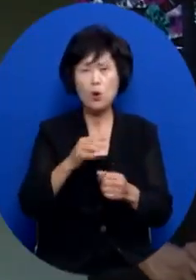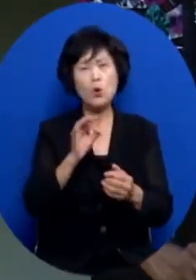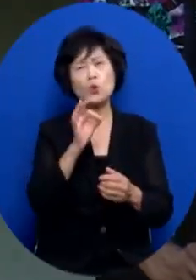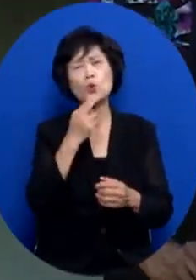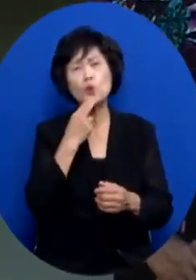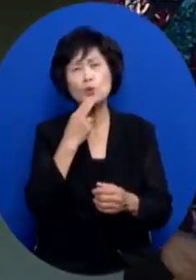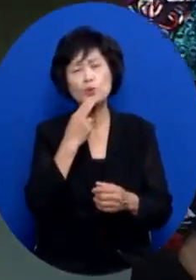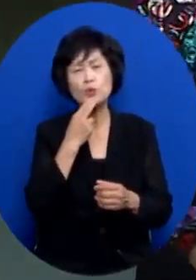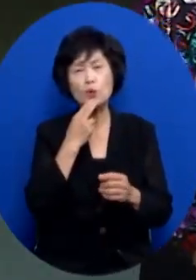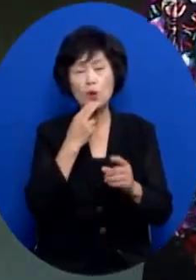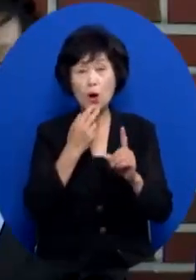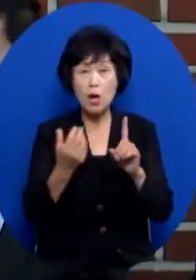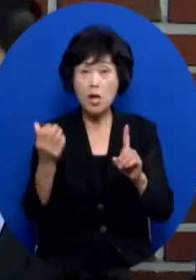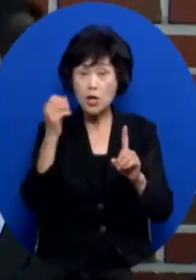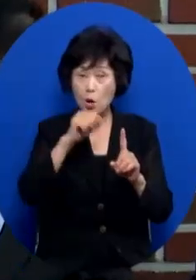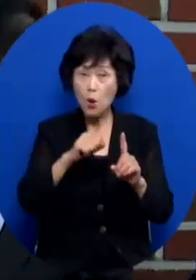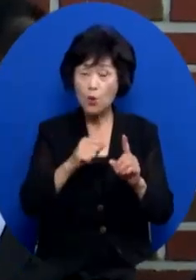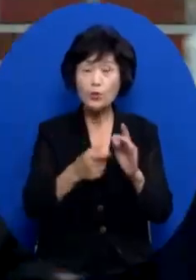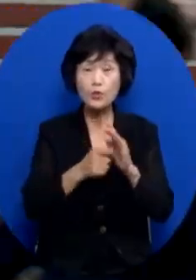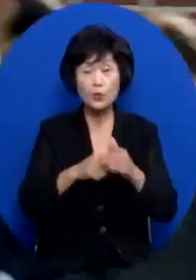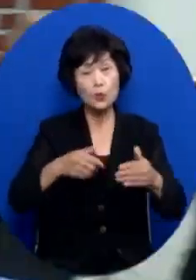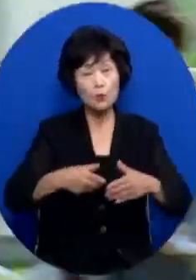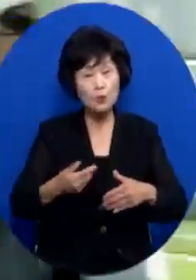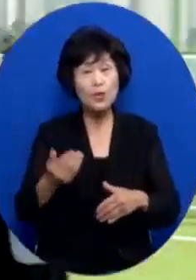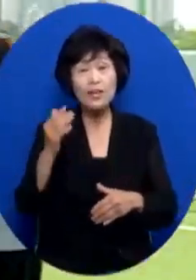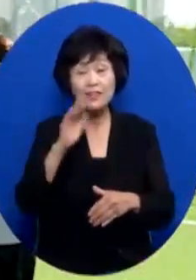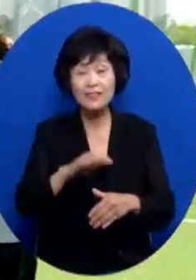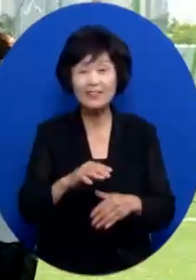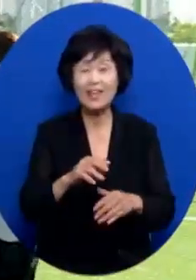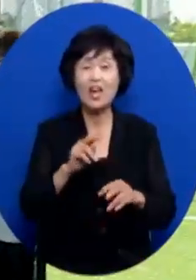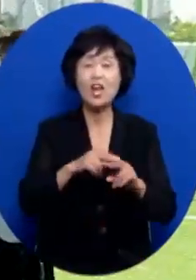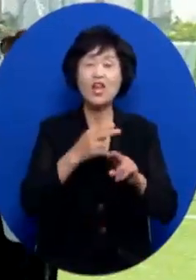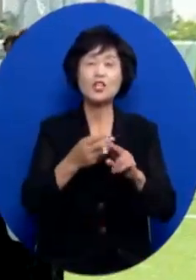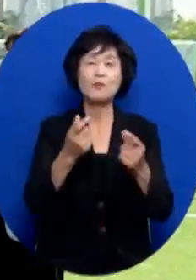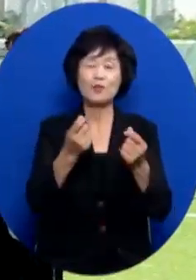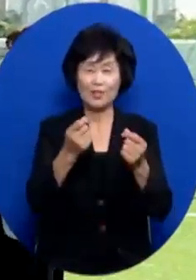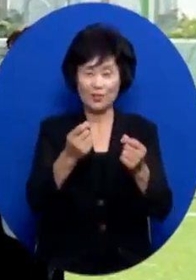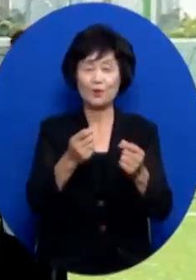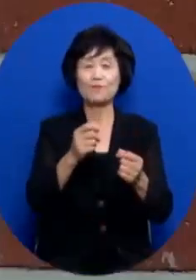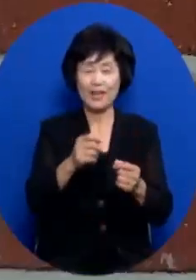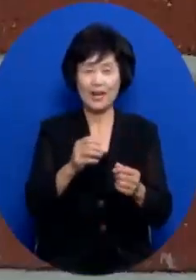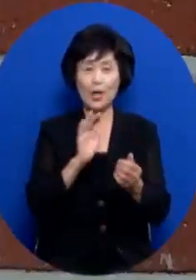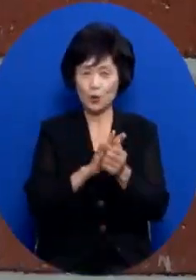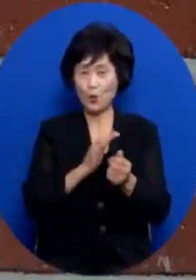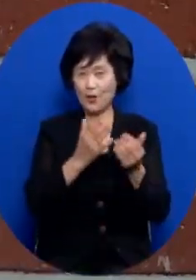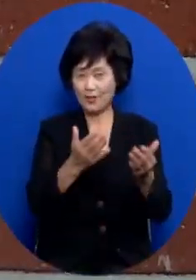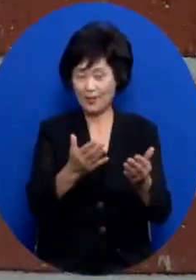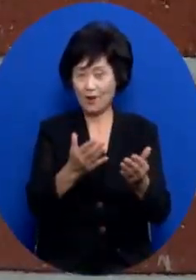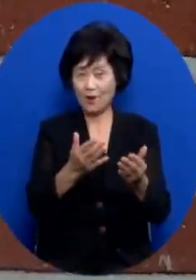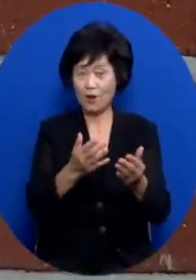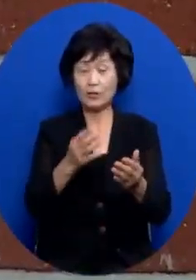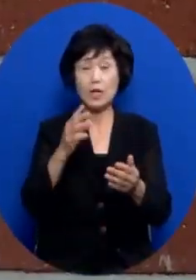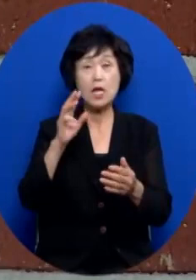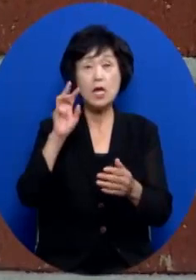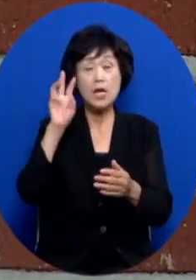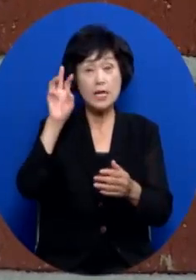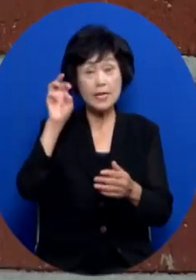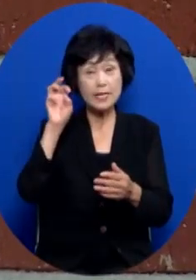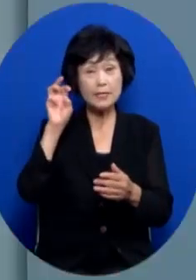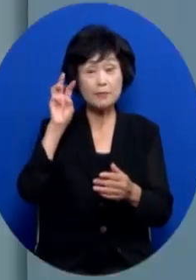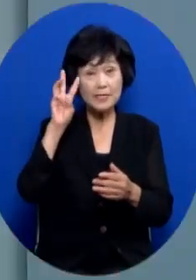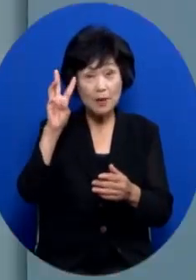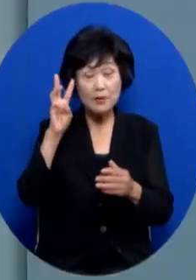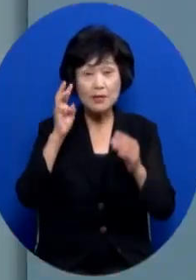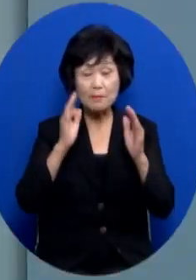비용은약1억원정도들것입니다. 그러나그사람은"목사님,제가 그것을선물처럼드리겠습니다."라고말했습니다. 그래서그분은단23일만에